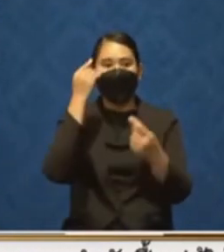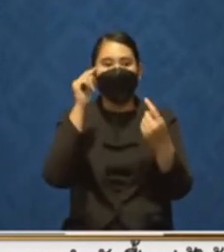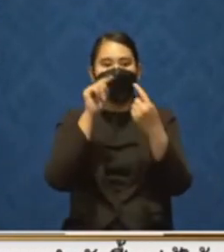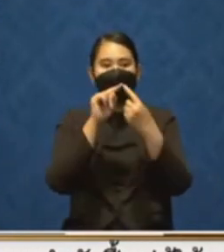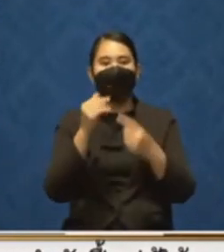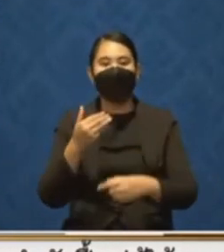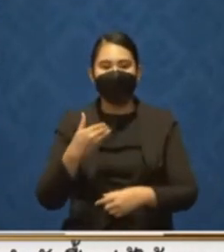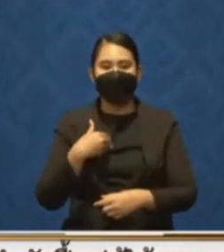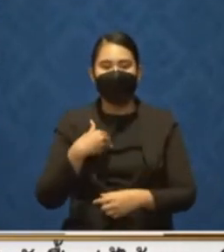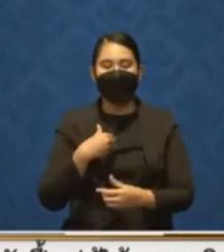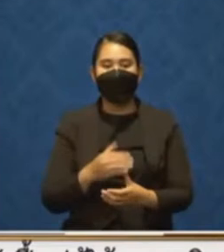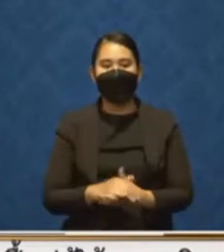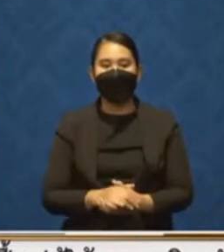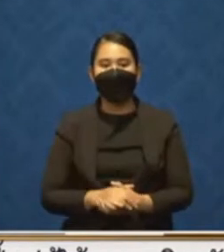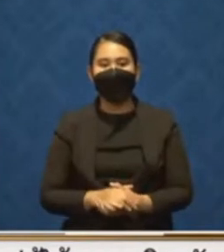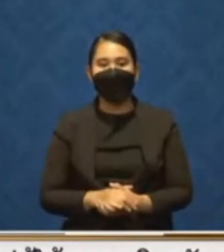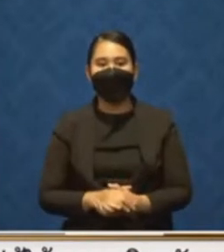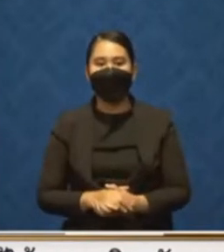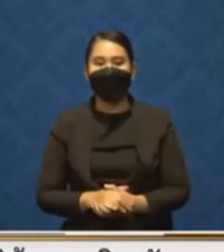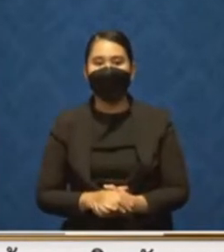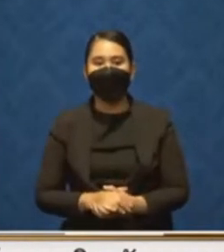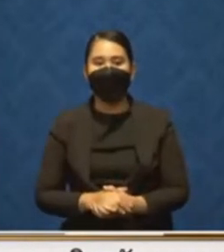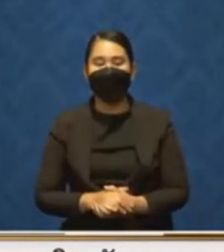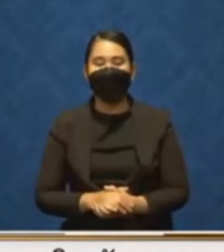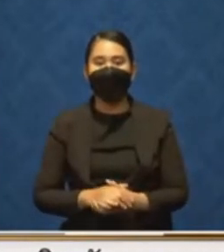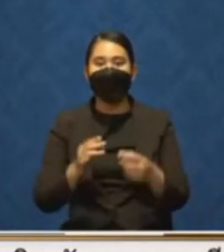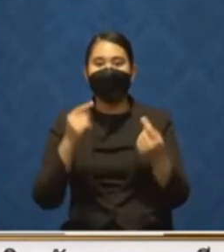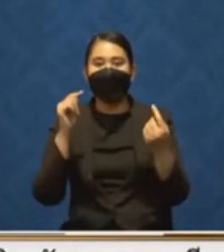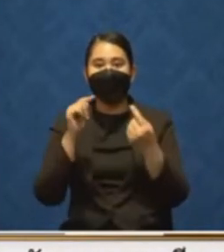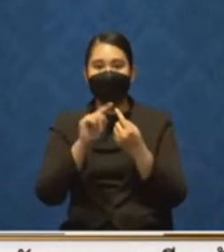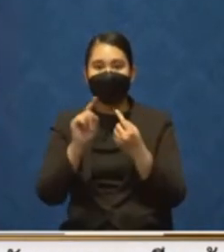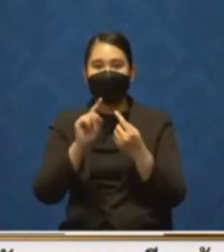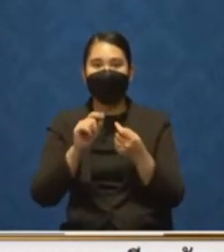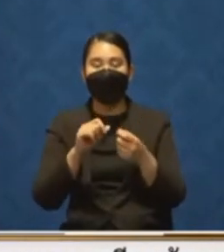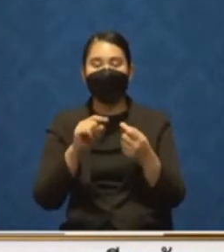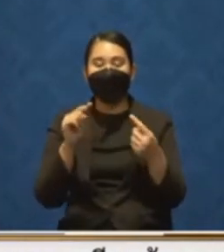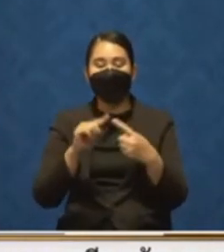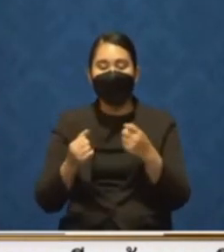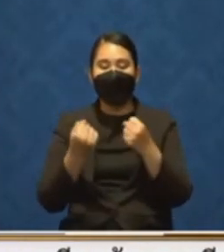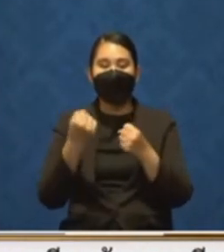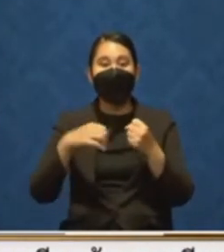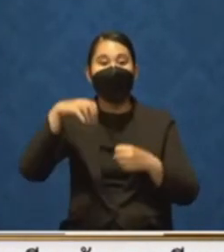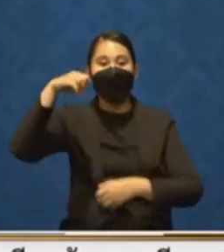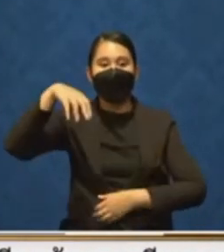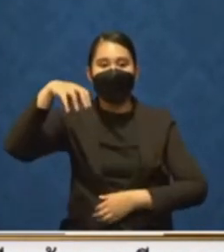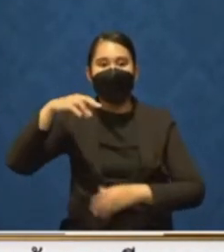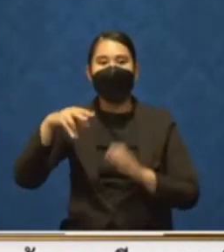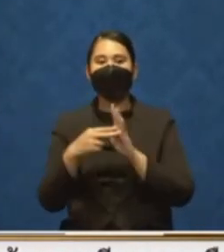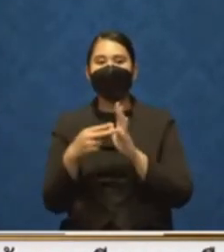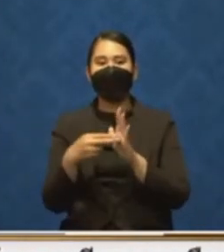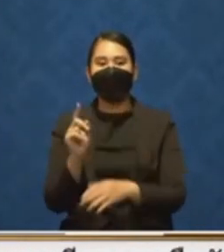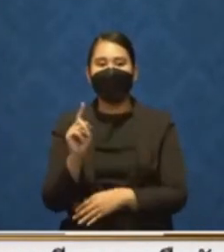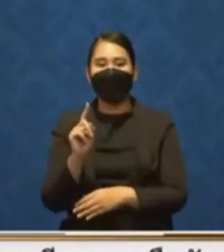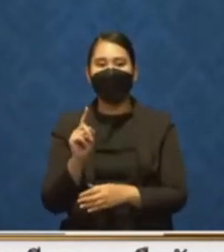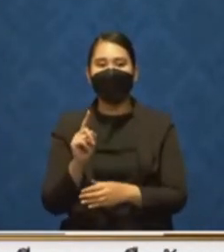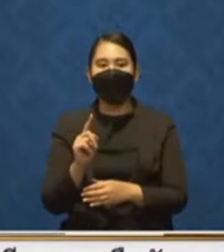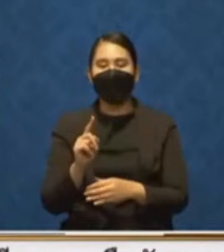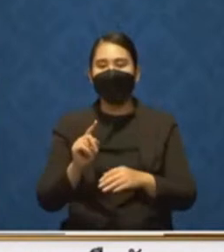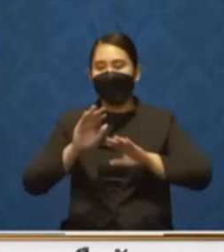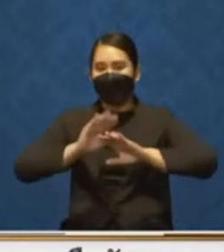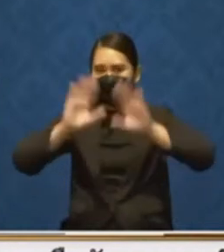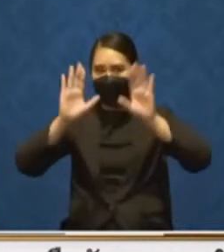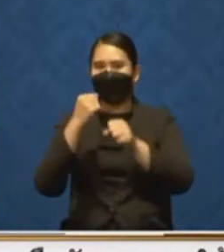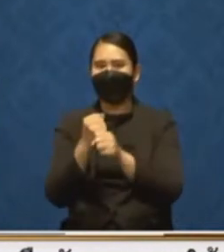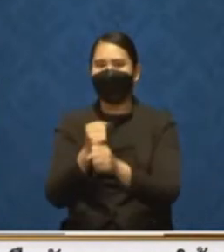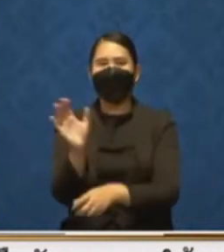เอ่อตั้งประกันรถยนต์ที่ปล่อยบนที่เป็นสู่ใน 130%ของการผลิตไม่มีความว่าจะไปเลิกไม่เอา